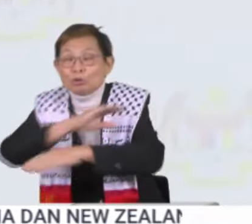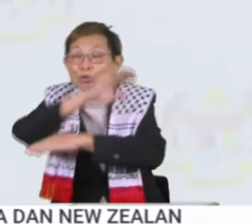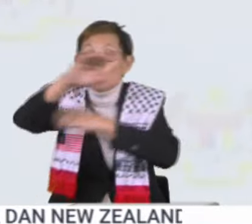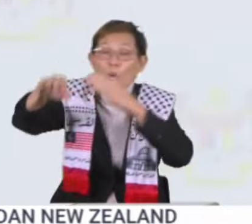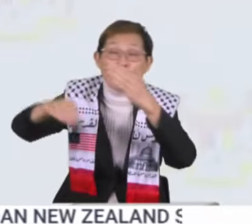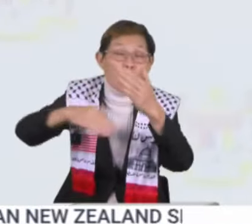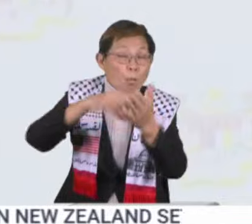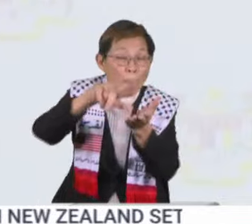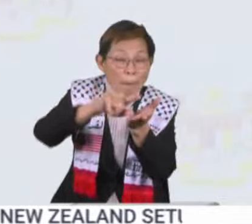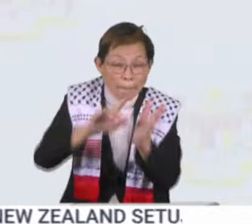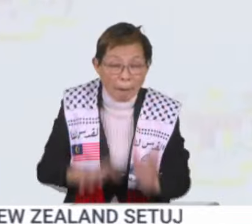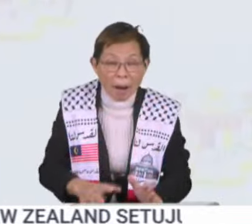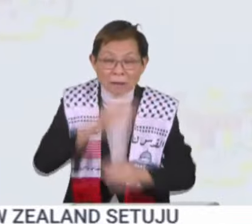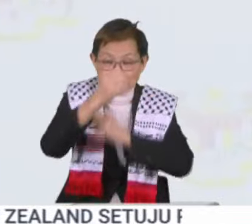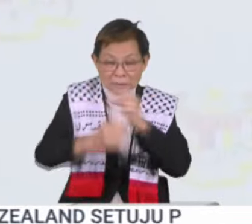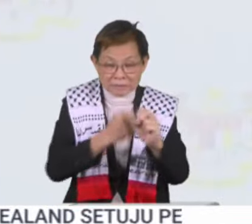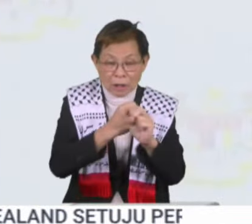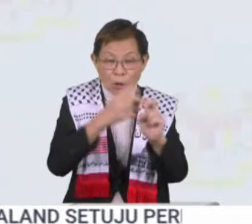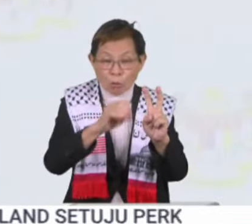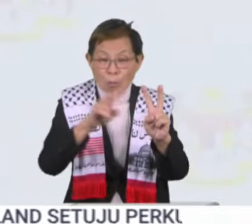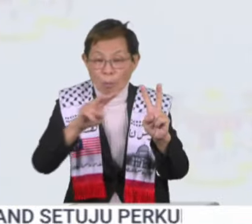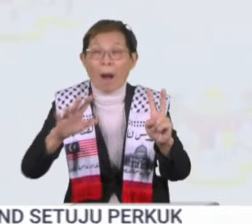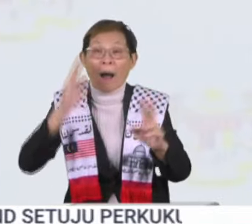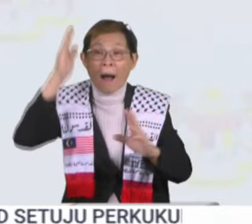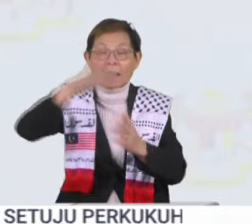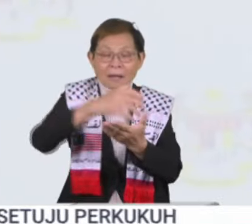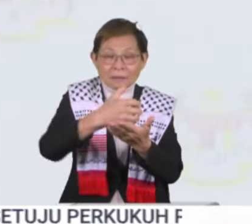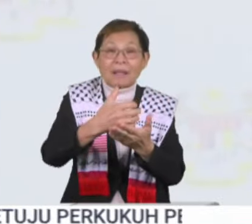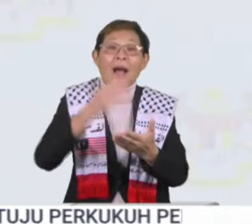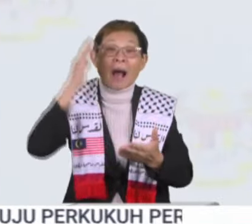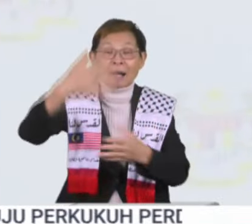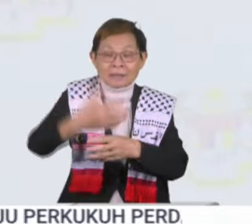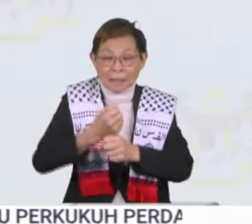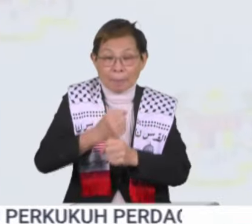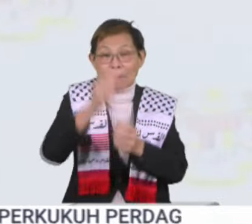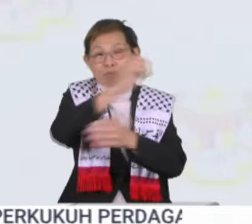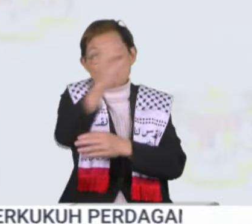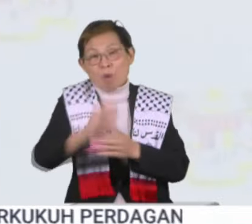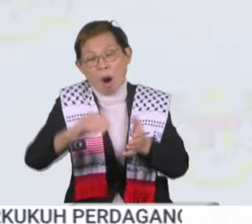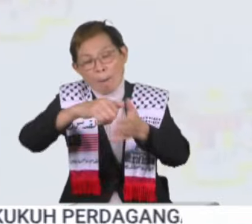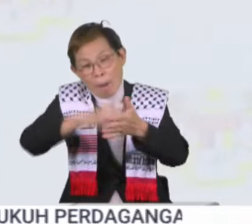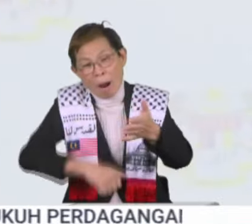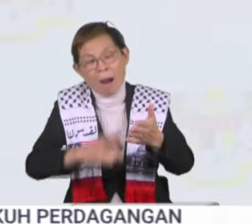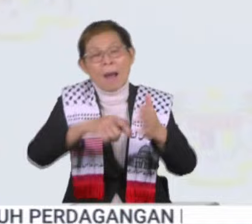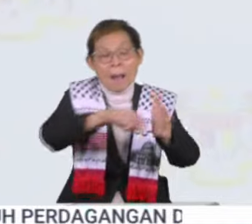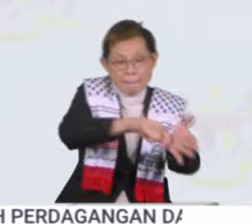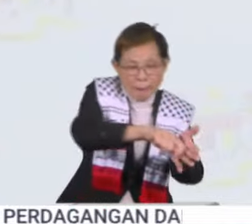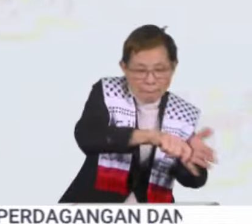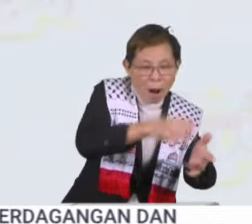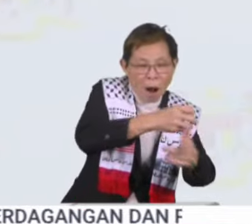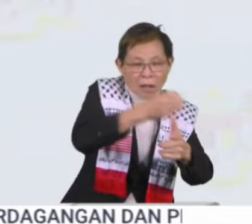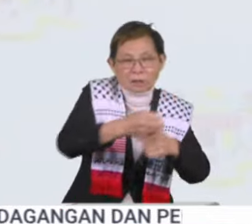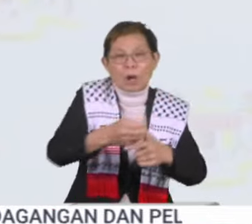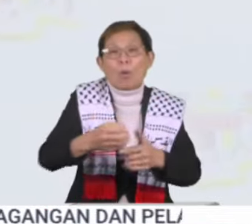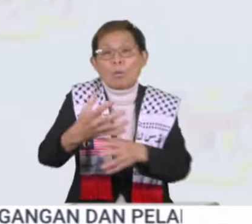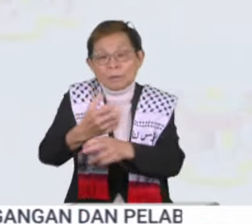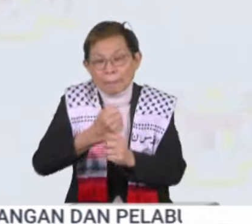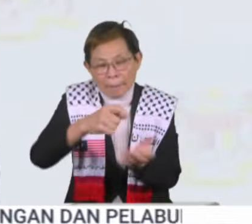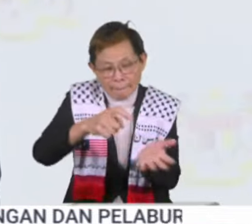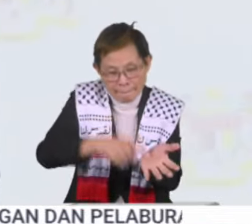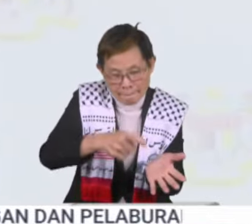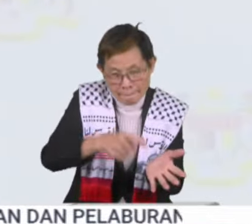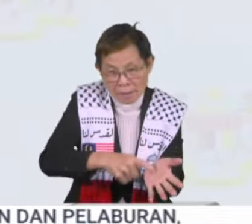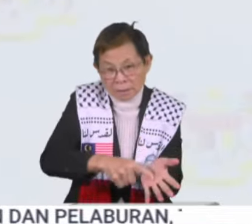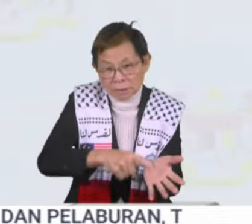media tahun ini akan mendapat rebate sama ada mereka menggunakan plan pasca bayar ataupun prabayar.